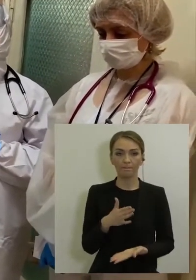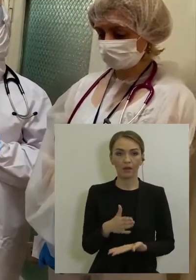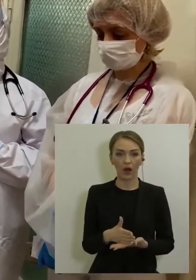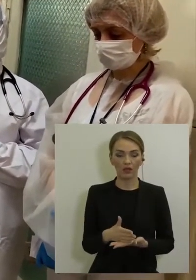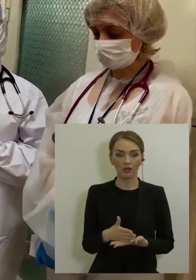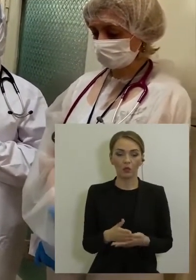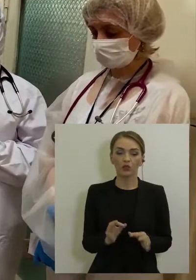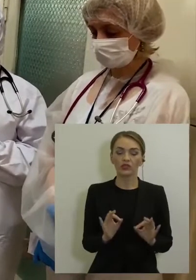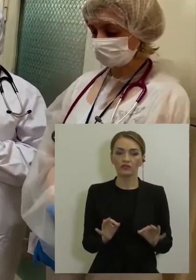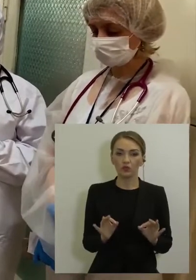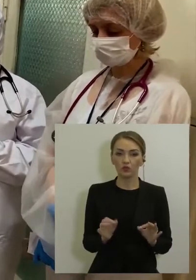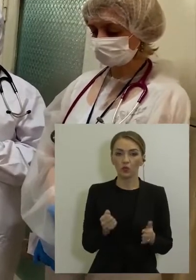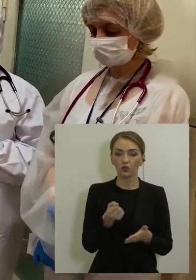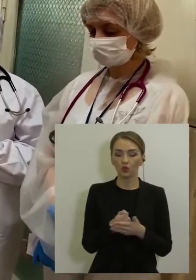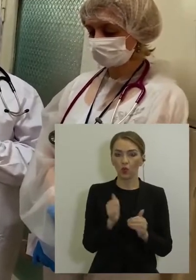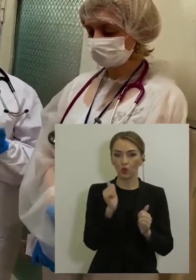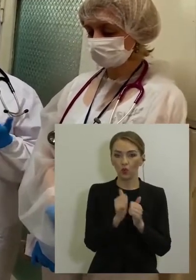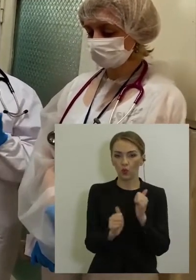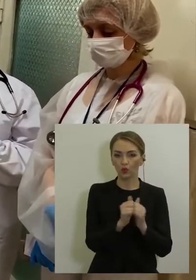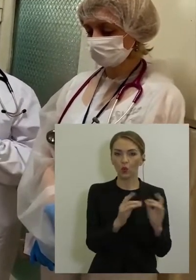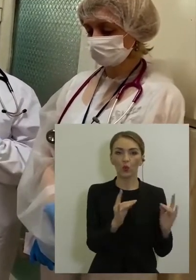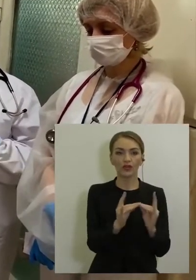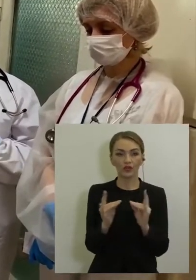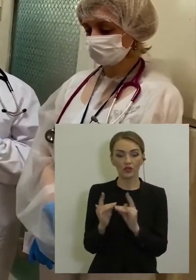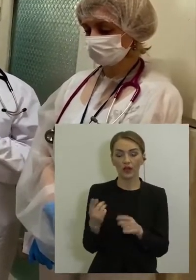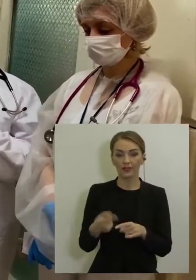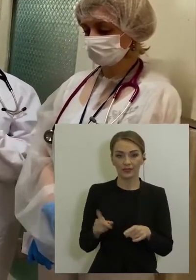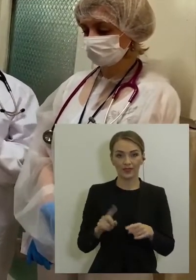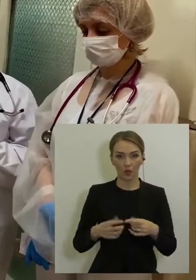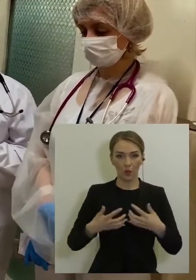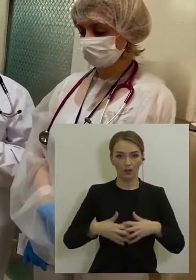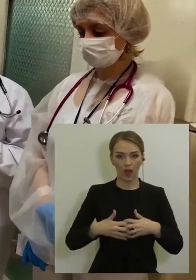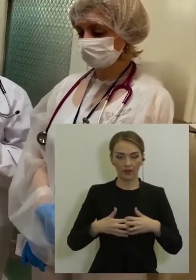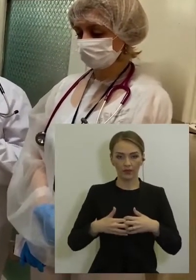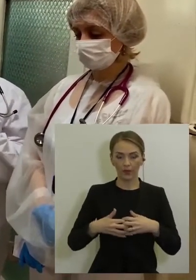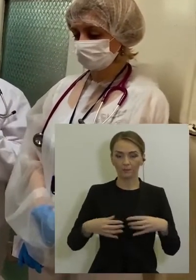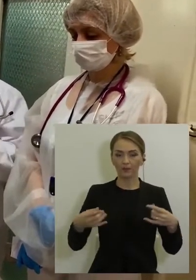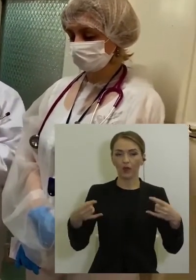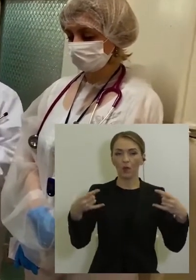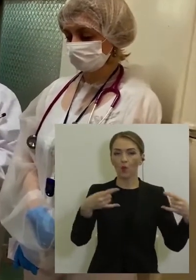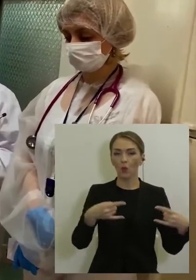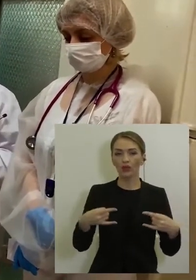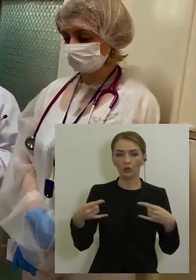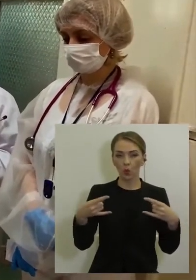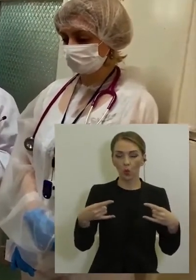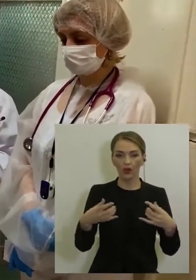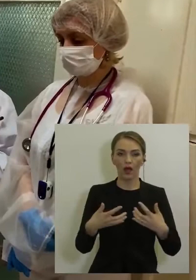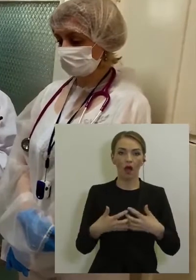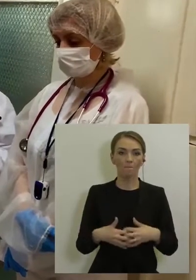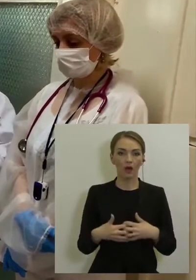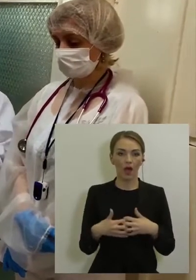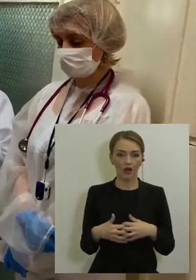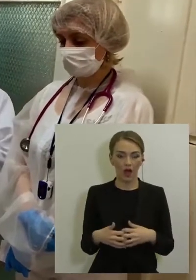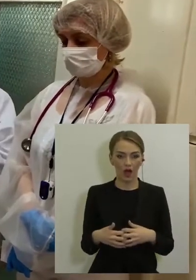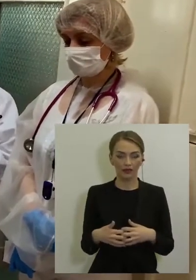маємо, то, звісно, до кожного ліжка це обладнання. Монітори, апарати,